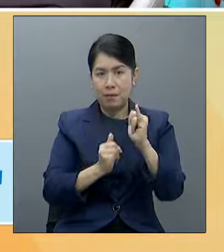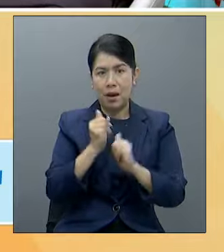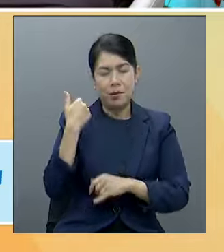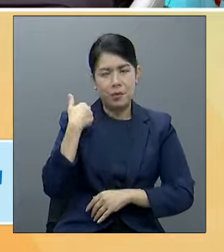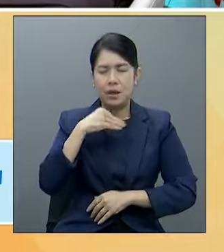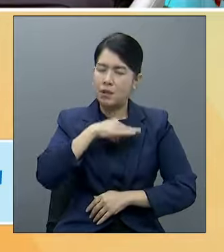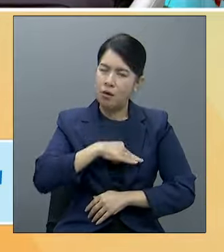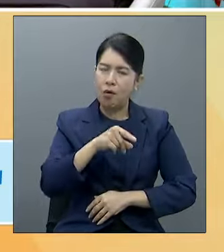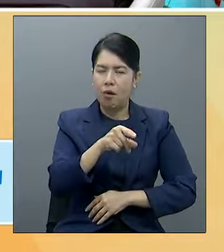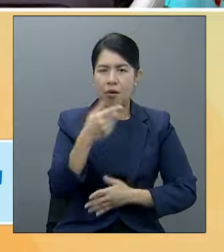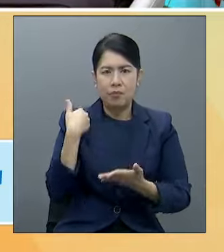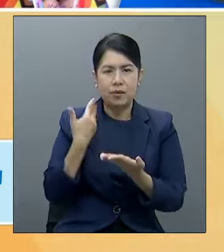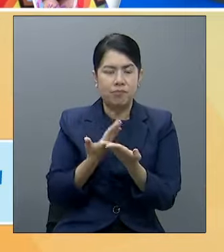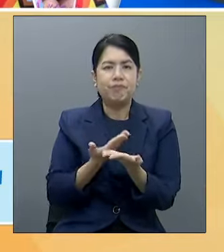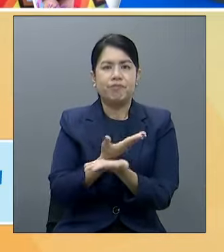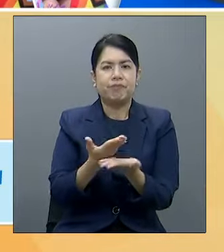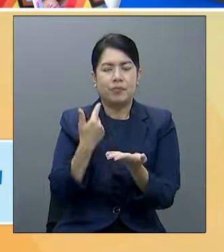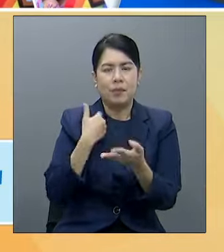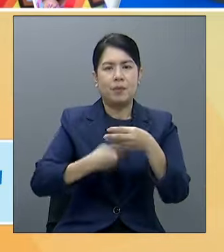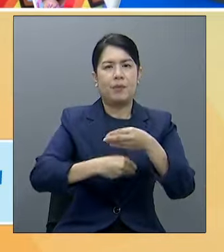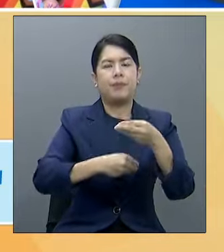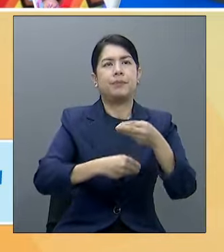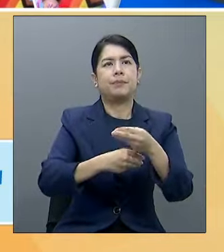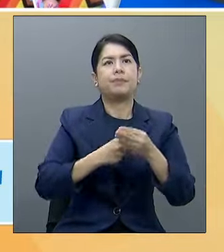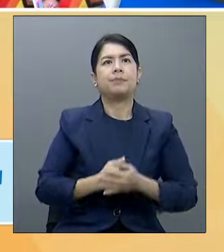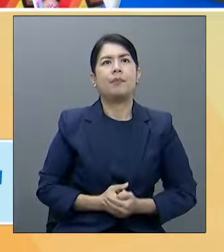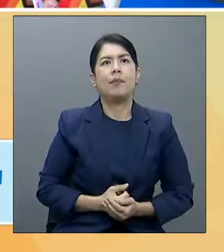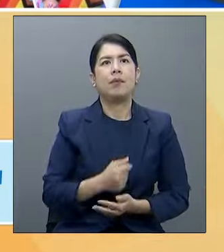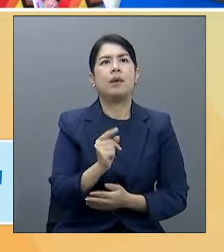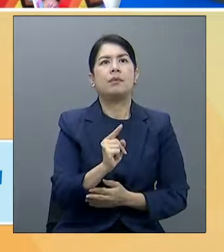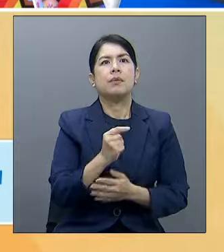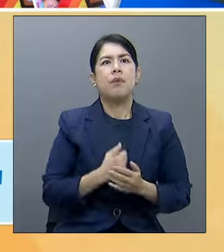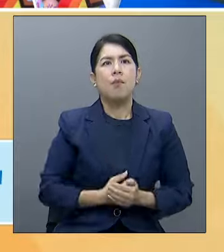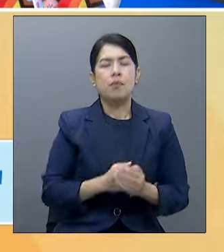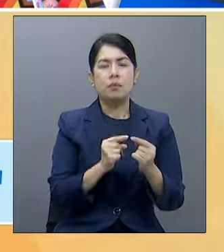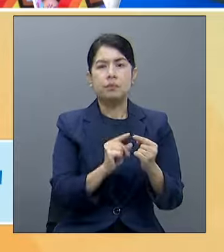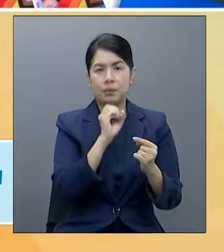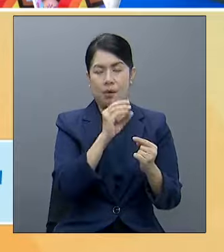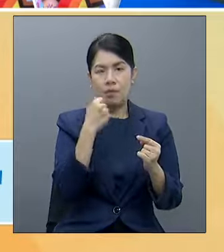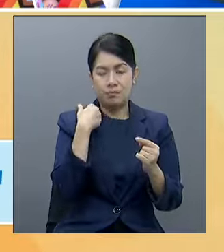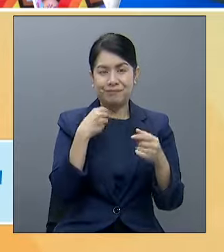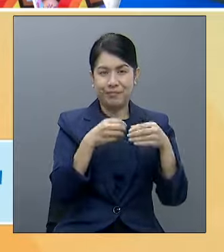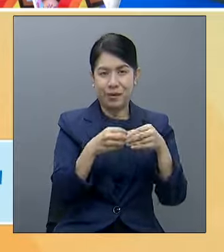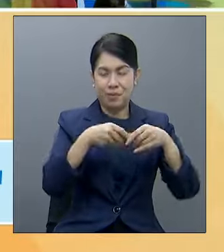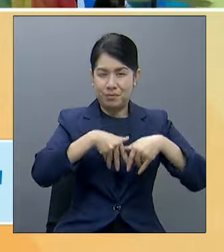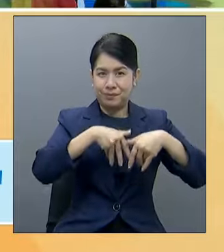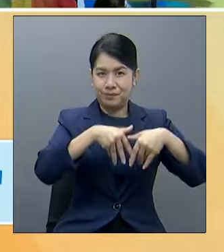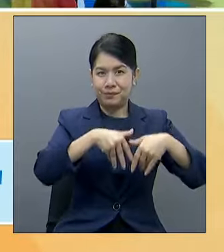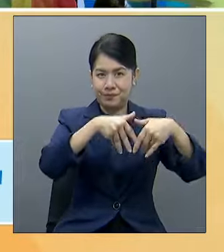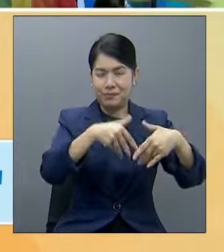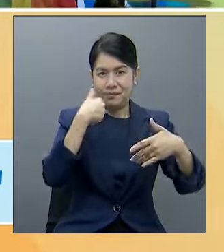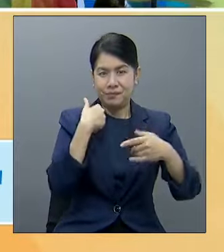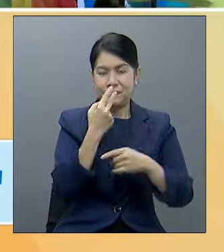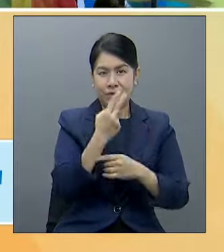ตอบเรื่องเล่าของเรา ค่ะอย่างที่คุณวาดดาวบอกคุณผู้ชมอาจจะเห็นภาพคือสิ่งที่มันอยู่ในขบวนที่มันสวยงามสิ่งที่เห็นประสบ